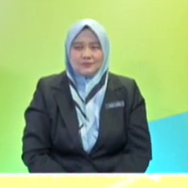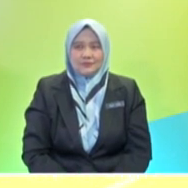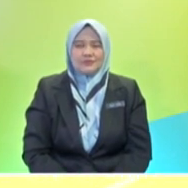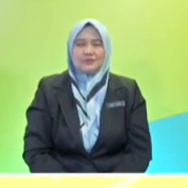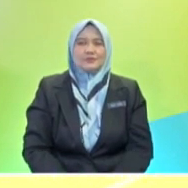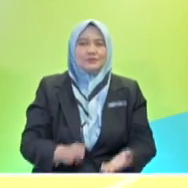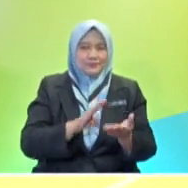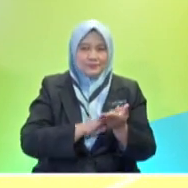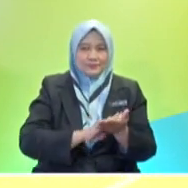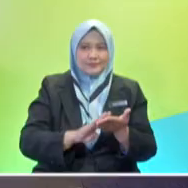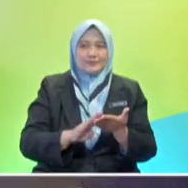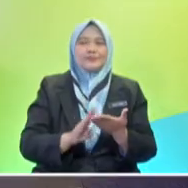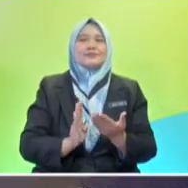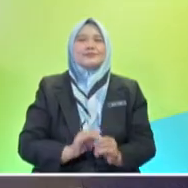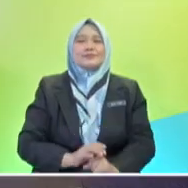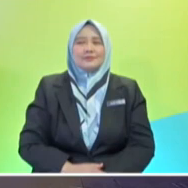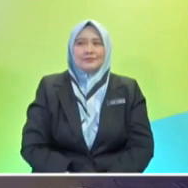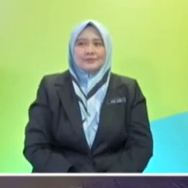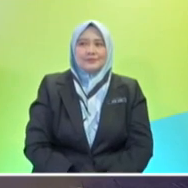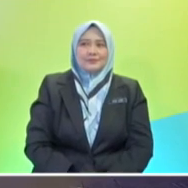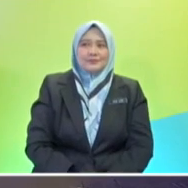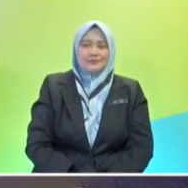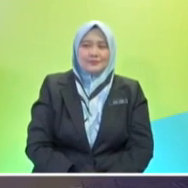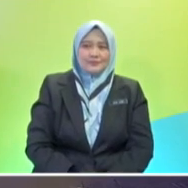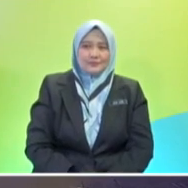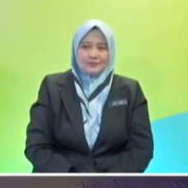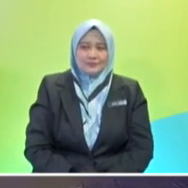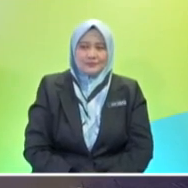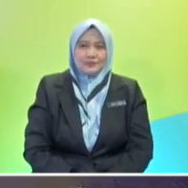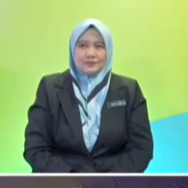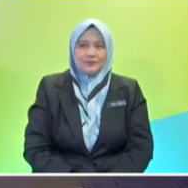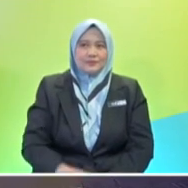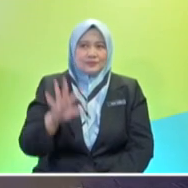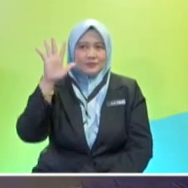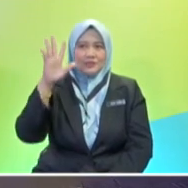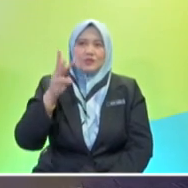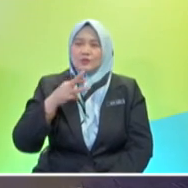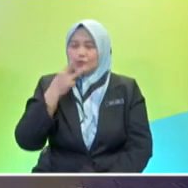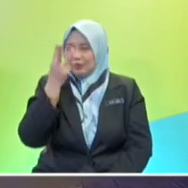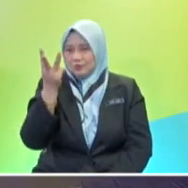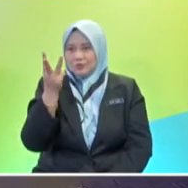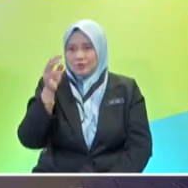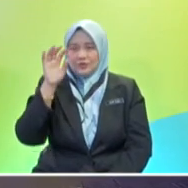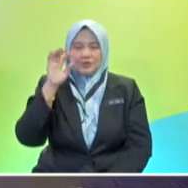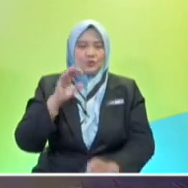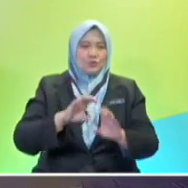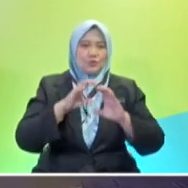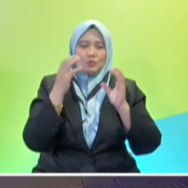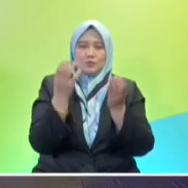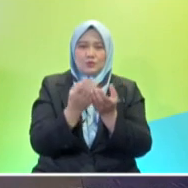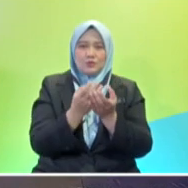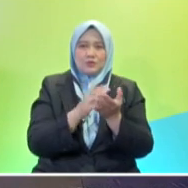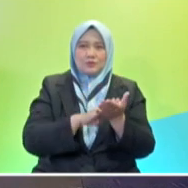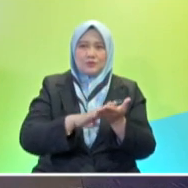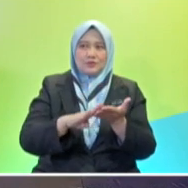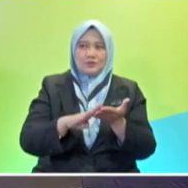Bersih. Ya, yeah, betul. Kumpulan bersih. Lima wah. Wah, yeah. Wah, wah, wah, wah. Yeah. Masa